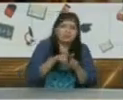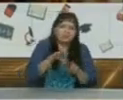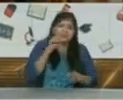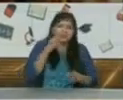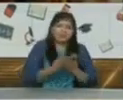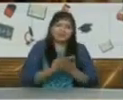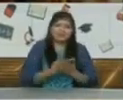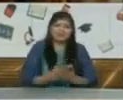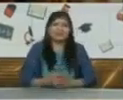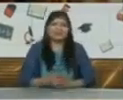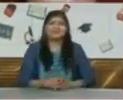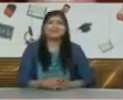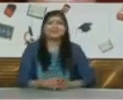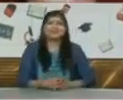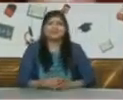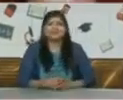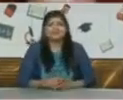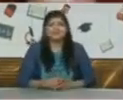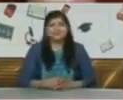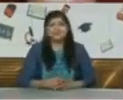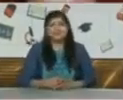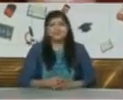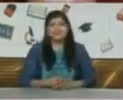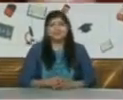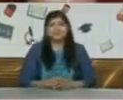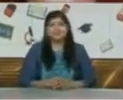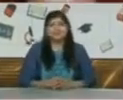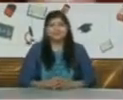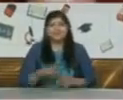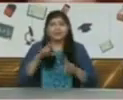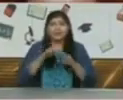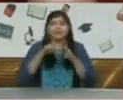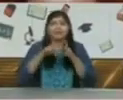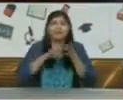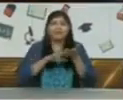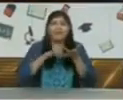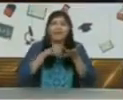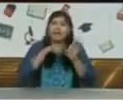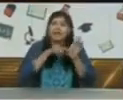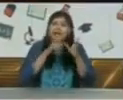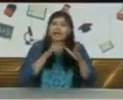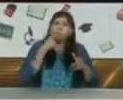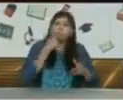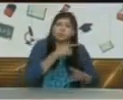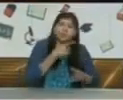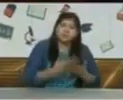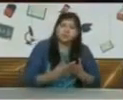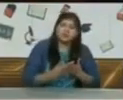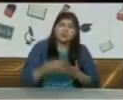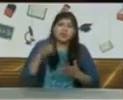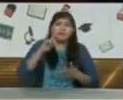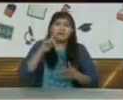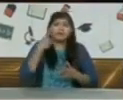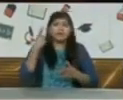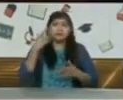जी सर। देखिए दिव्यांका, आप सबसे